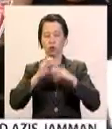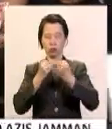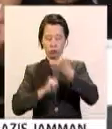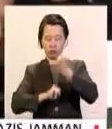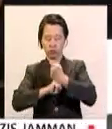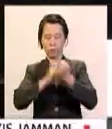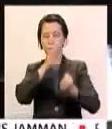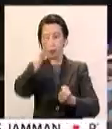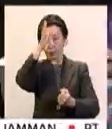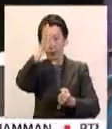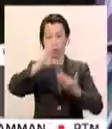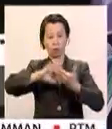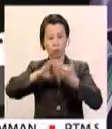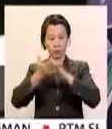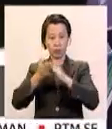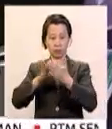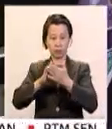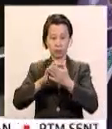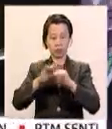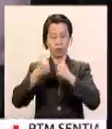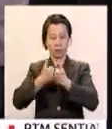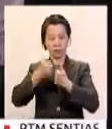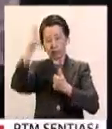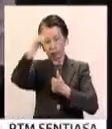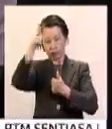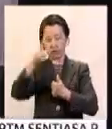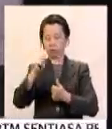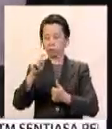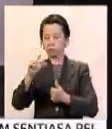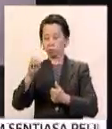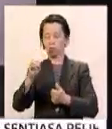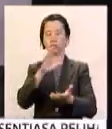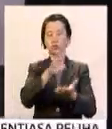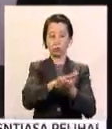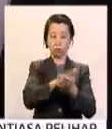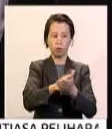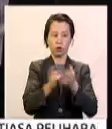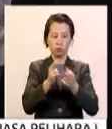Bapa, komuniti, agensi kerajaan dan bukan kerajaan dengan pihak sekolah